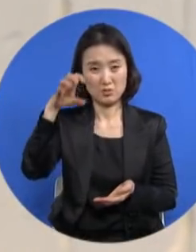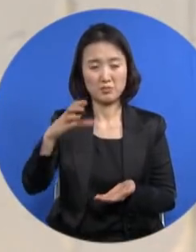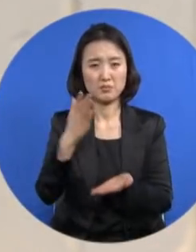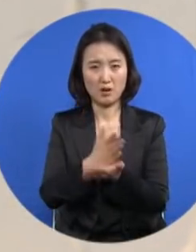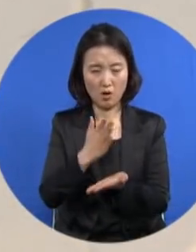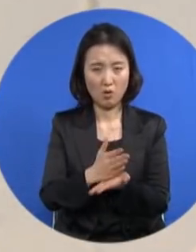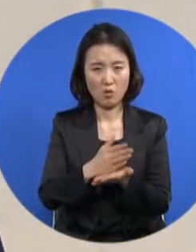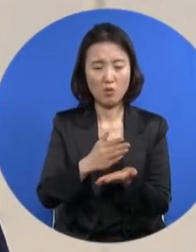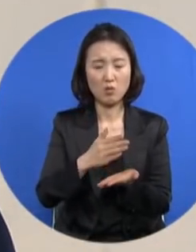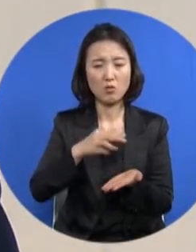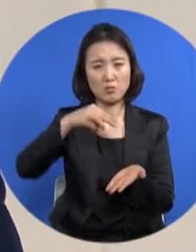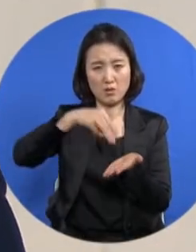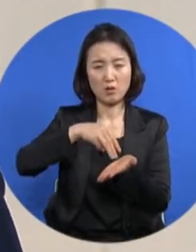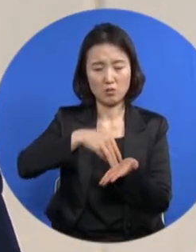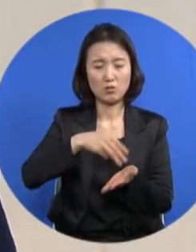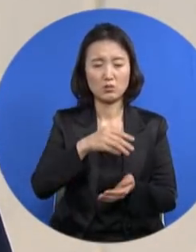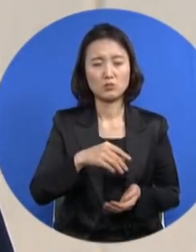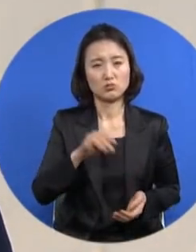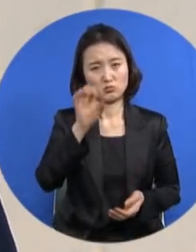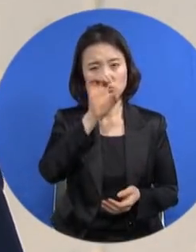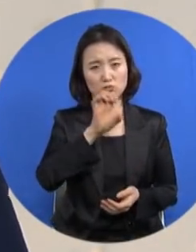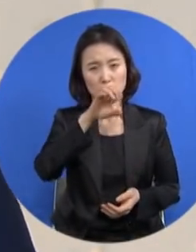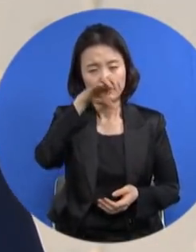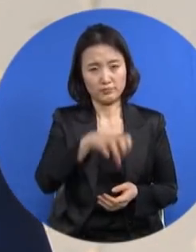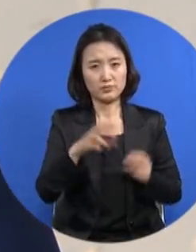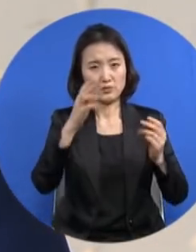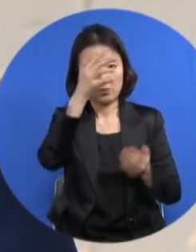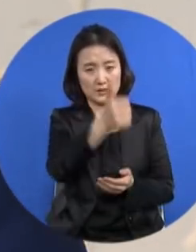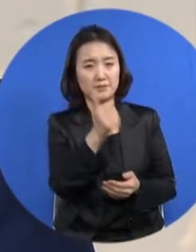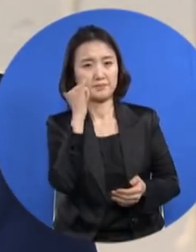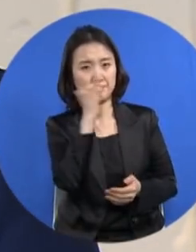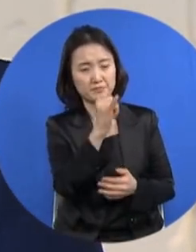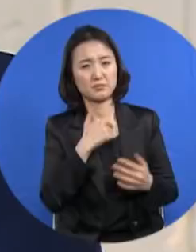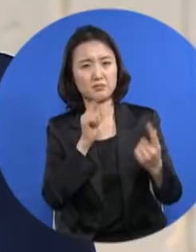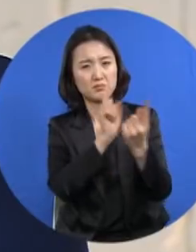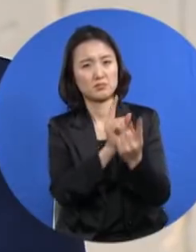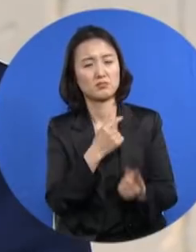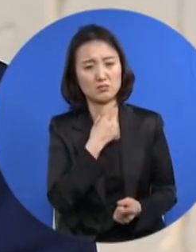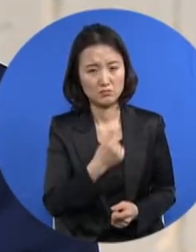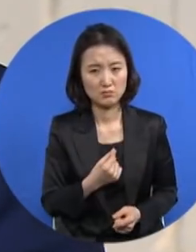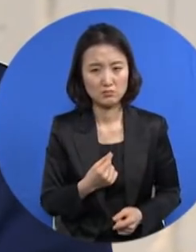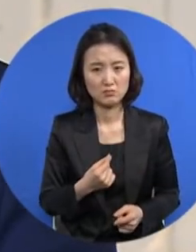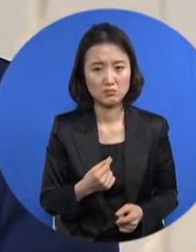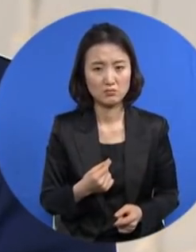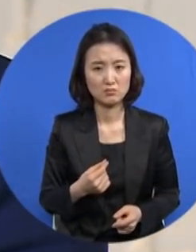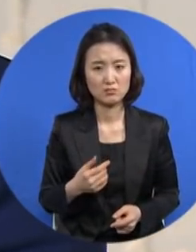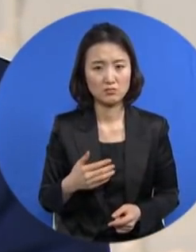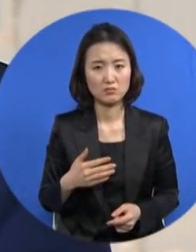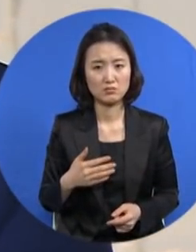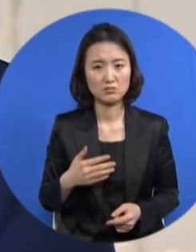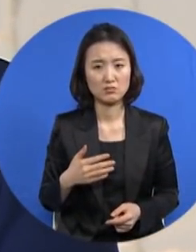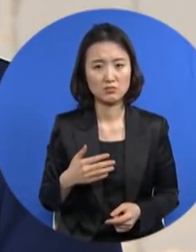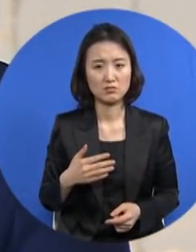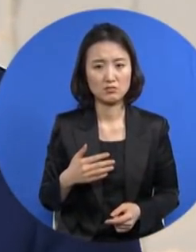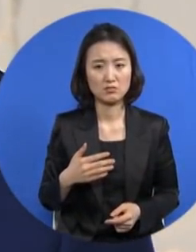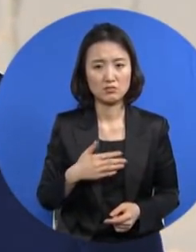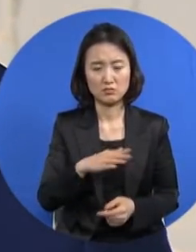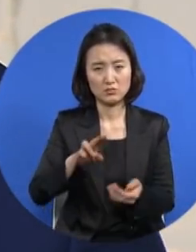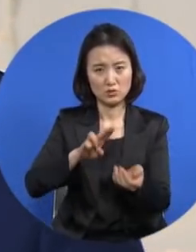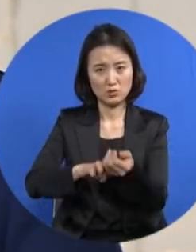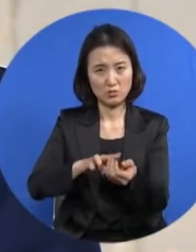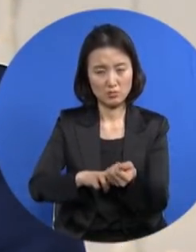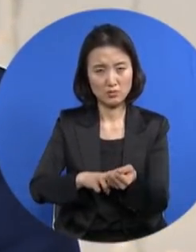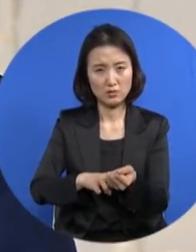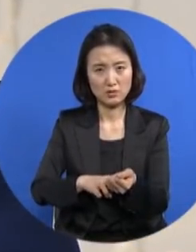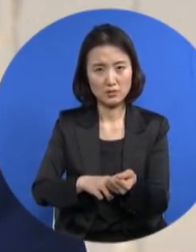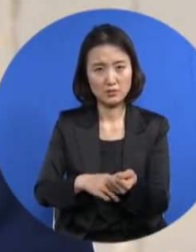없잖아요. 그래서 미국 유럽 회장님한테 전화를 해서 나는 당신을 만나고 싶은데 우리 초밥 그 도시락 매장